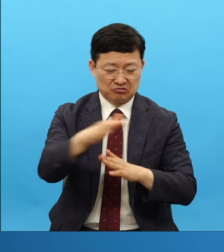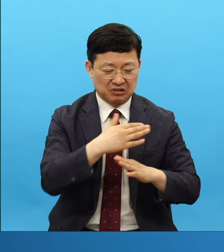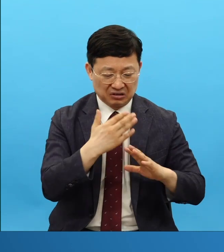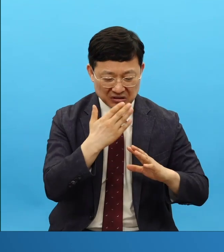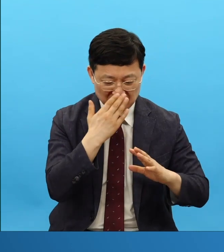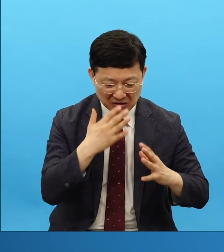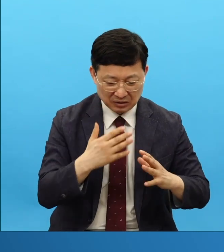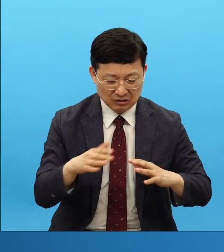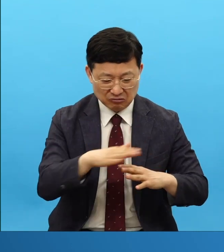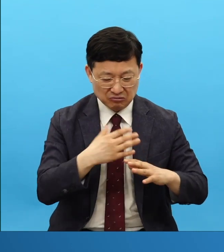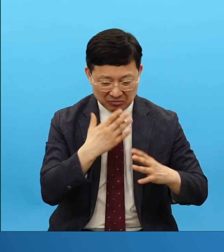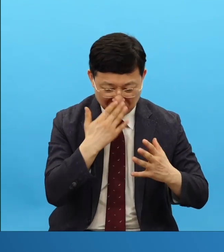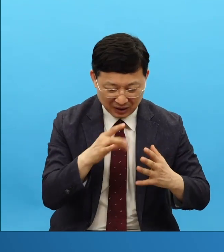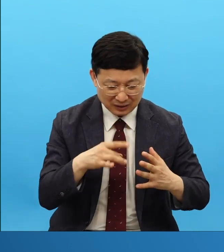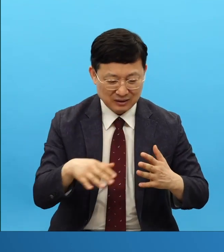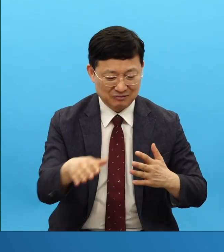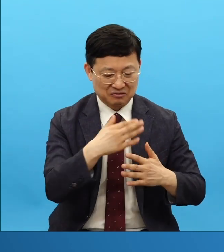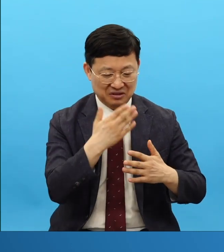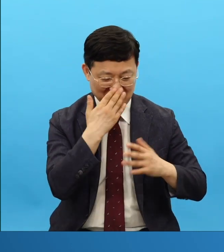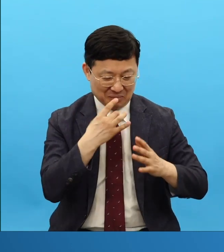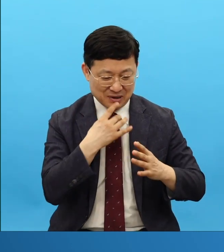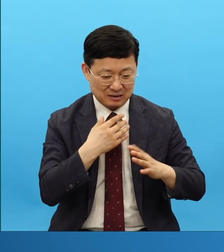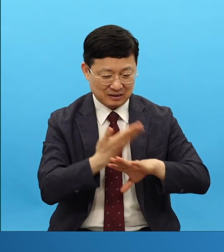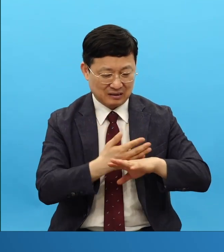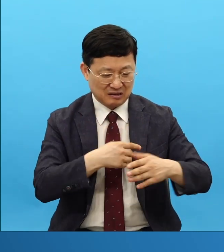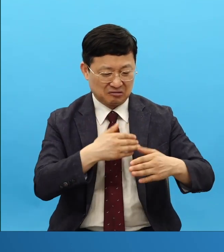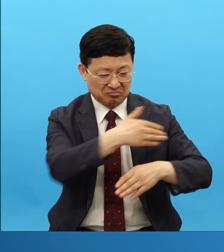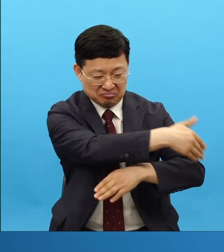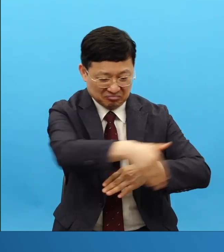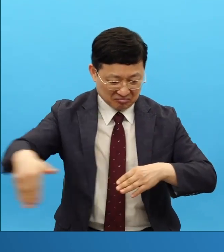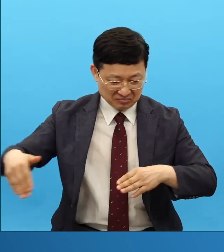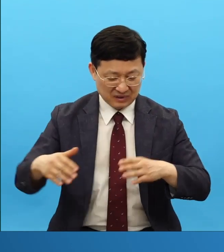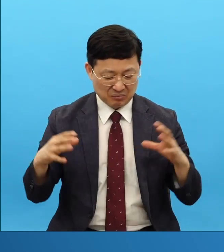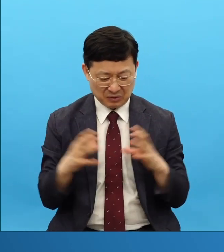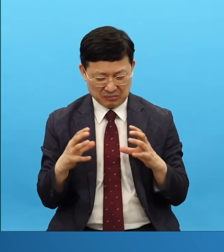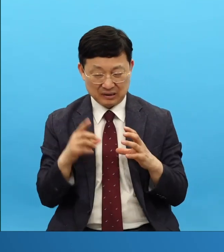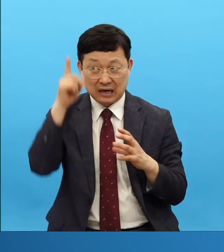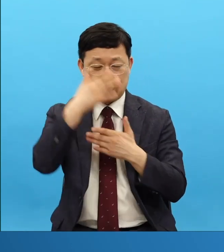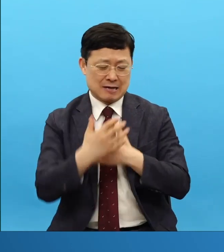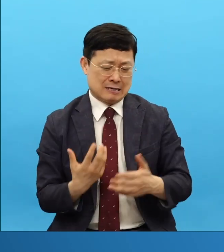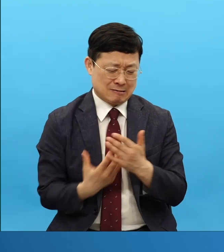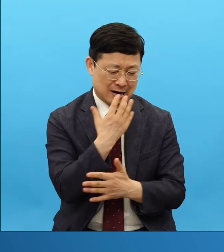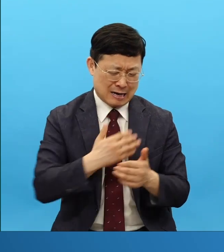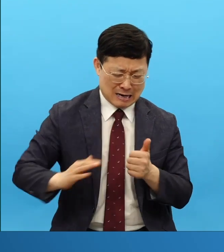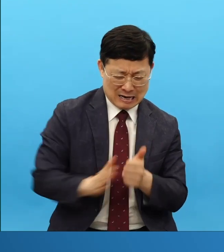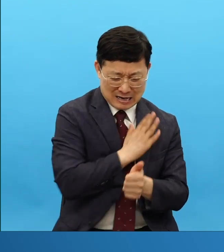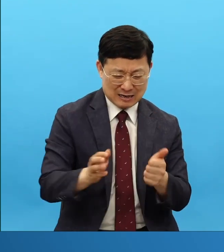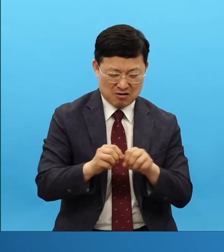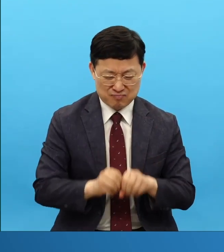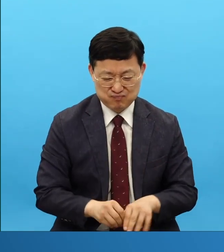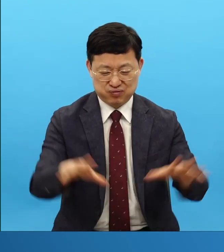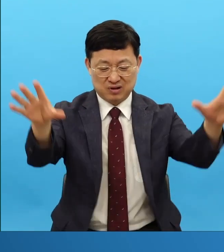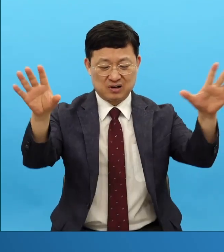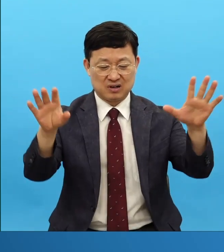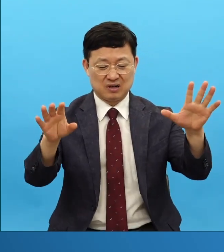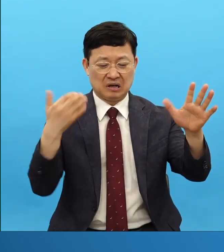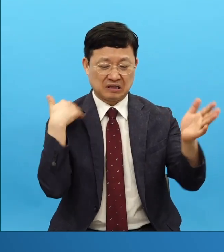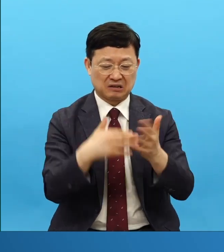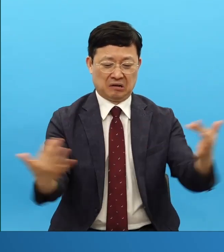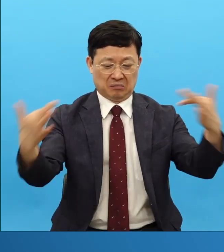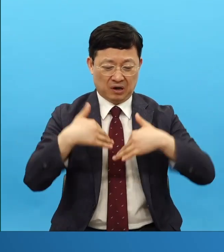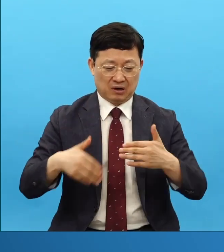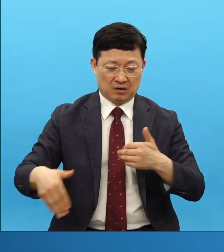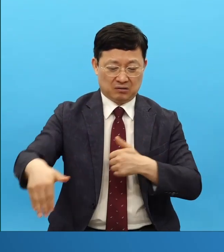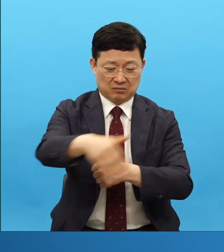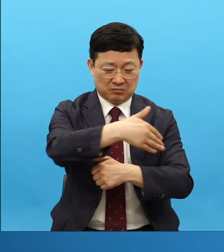너무 똑같아. 우리 민족. And it's so similar with our 그렇게 wording. 하나님들이 패가지고 내보낸 거예요. That is why God hit them 갔다 와서 upside 또 the 우리 head. 민족. And